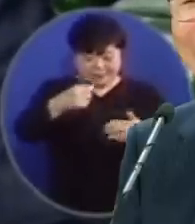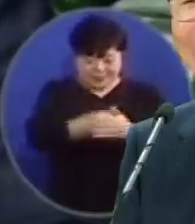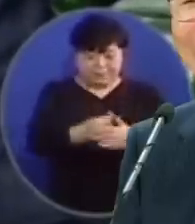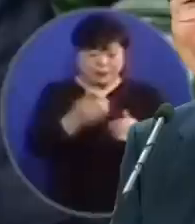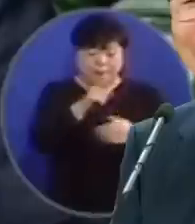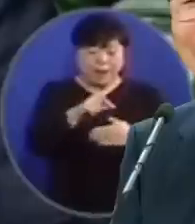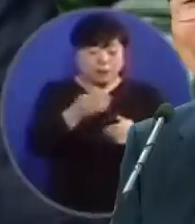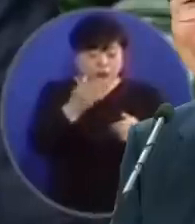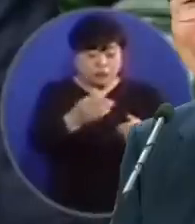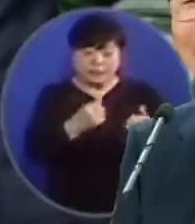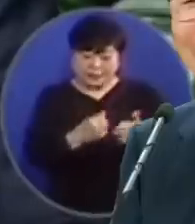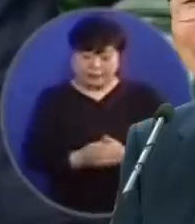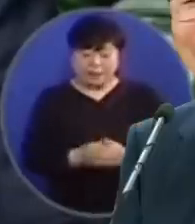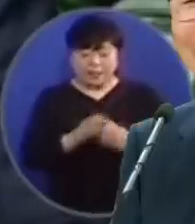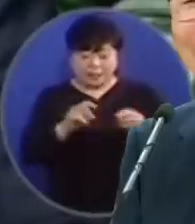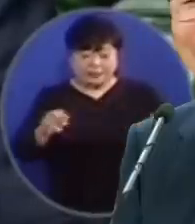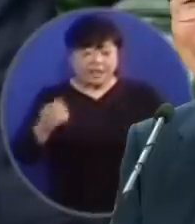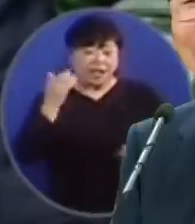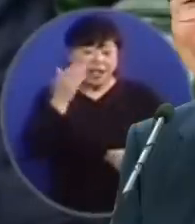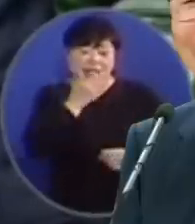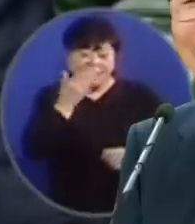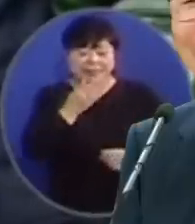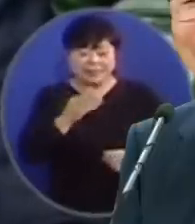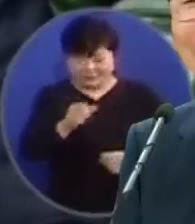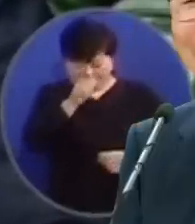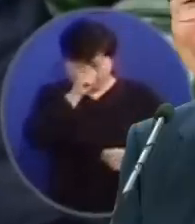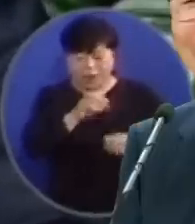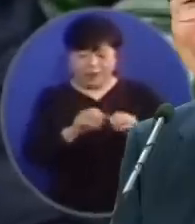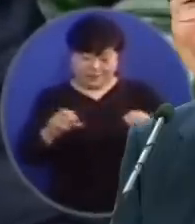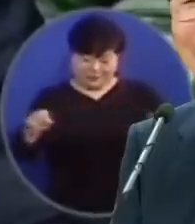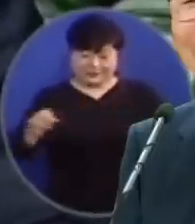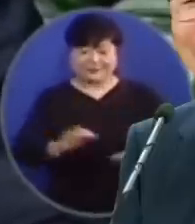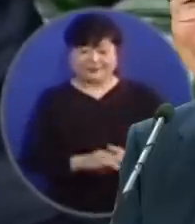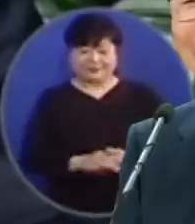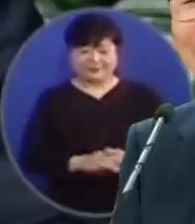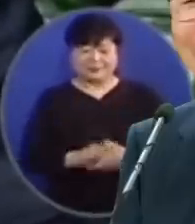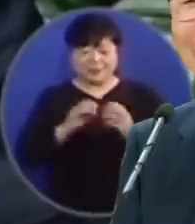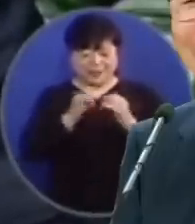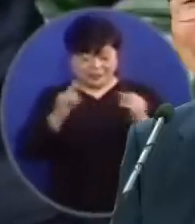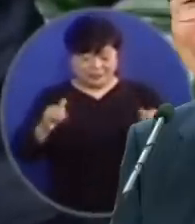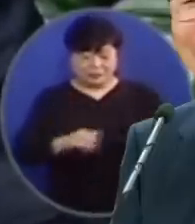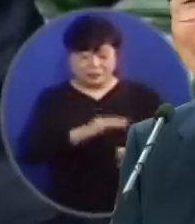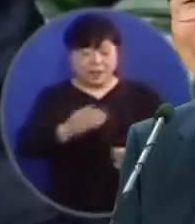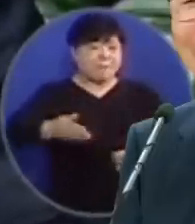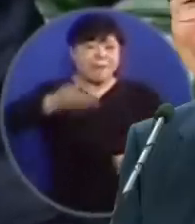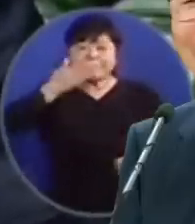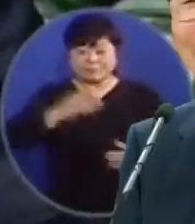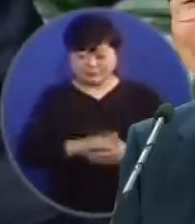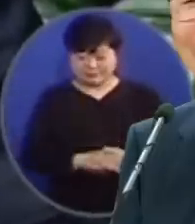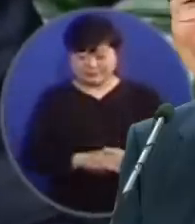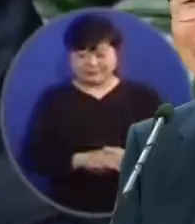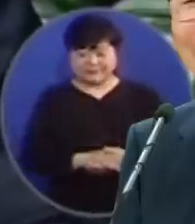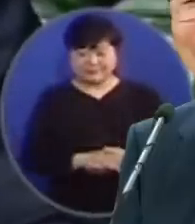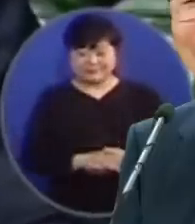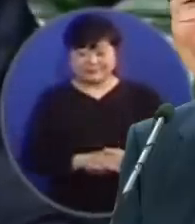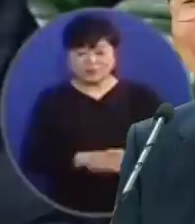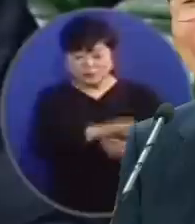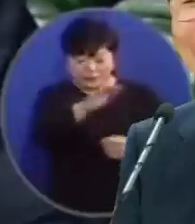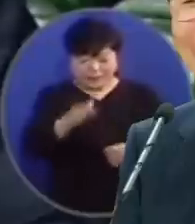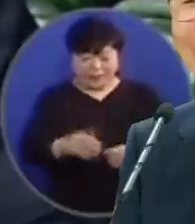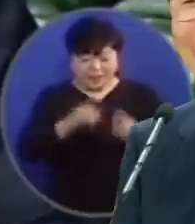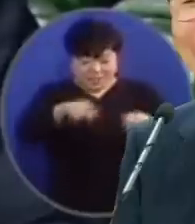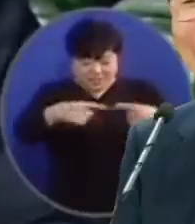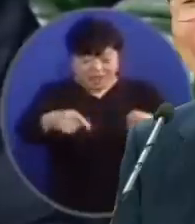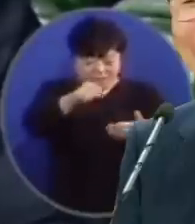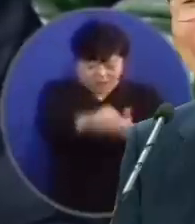담대한 마음으로 보니까 그 땅은 적과 꿀이 흐르는 땅이더라. 그 백성들은 우리의 밥이다. 우리가